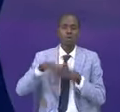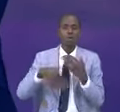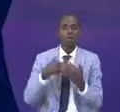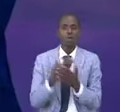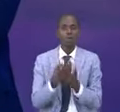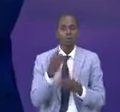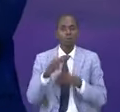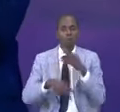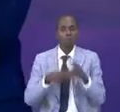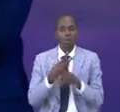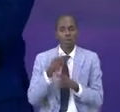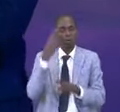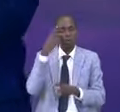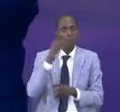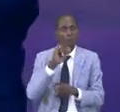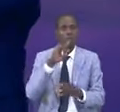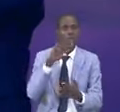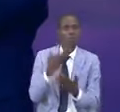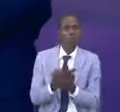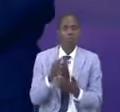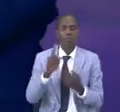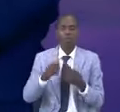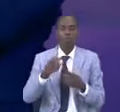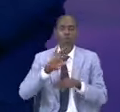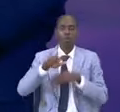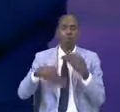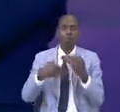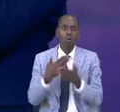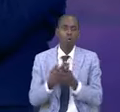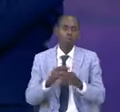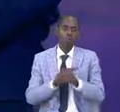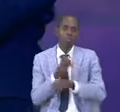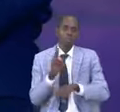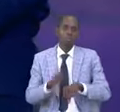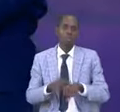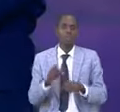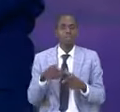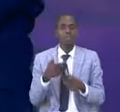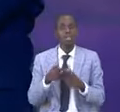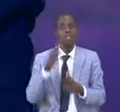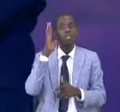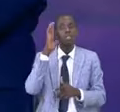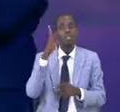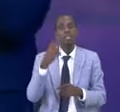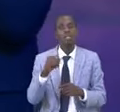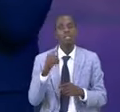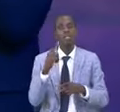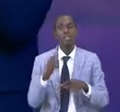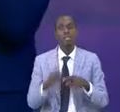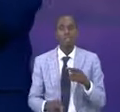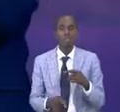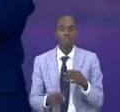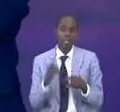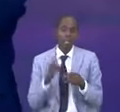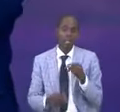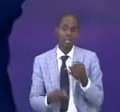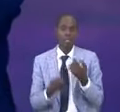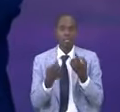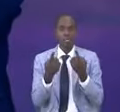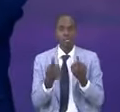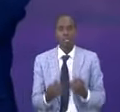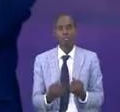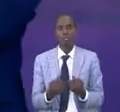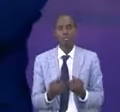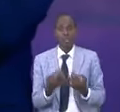la fin je vais vous dire même ce que nous faisons maintenant accompli le verset